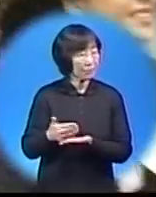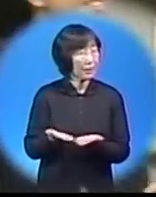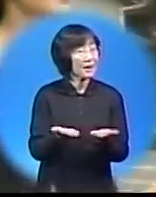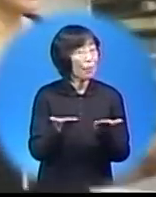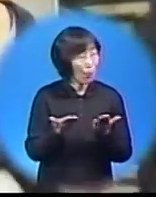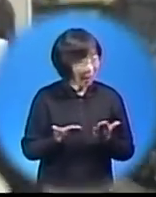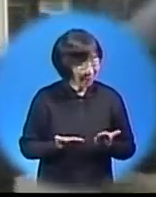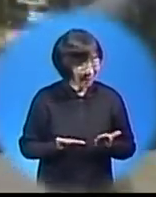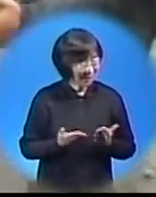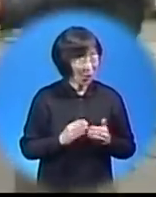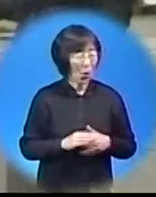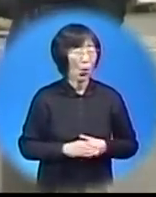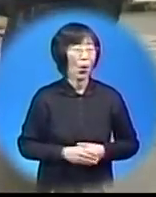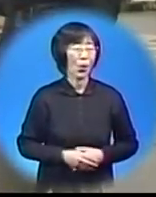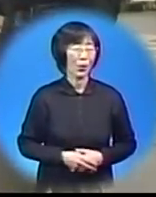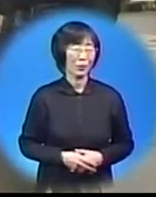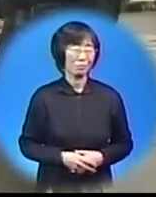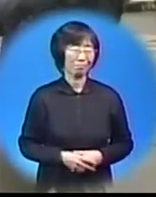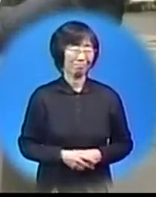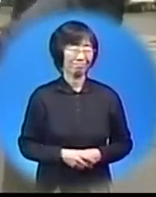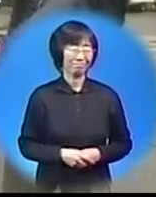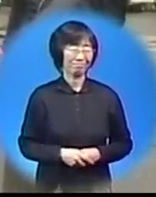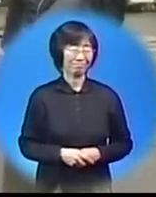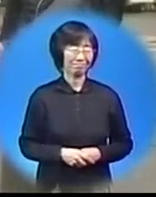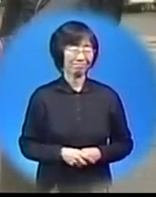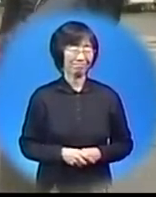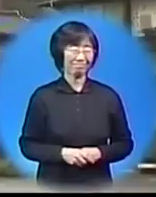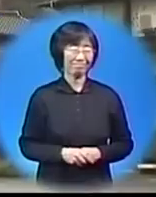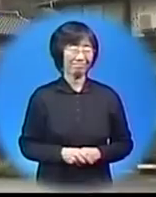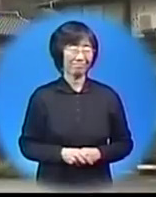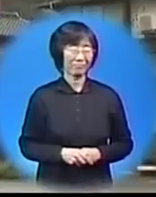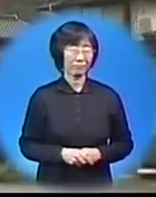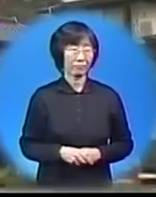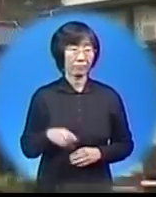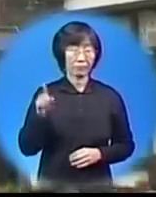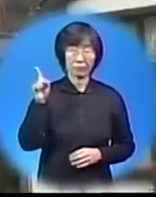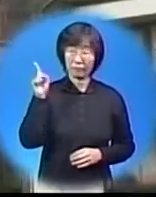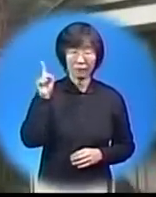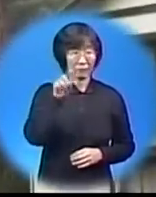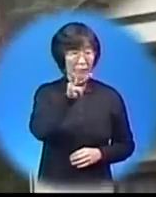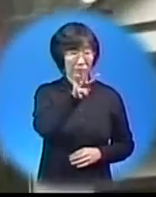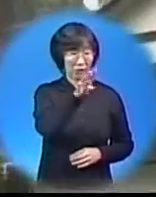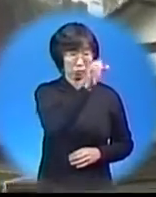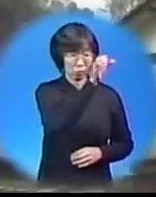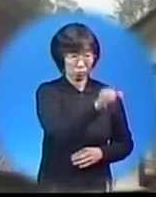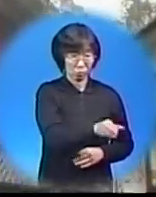い出がありますので、はい、今日は説明をしてもらおうということで、 はい、あそこ3本残ってますね。